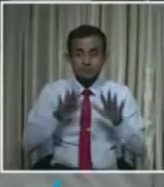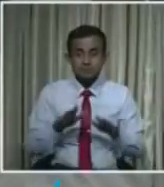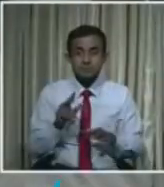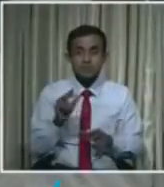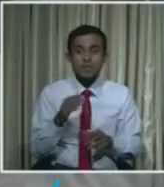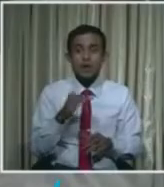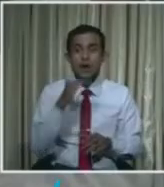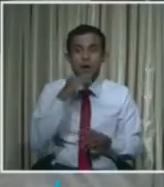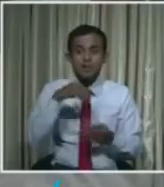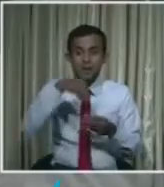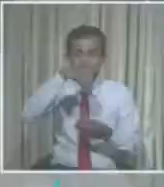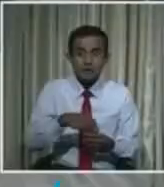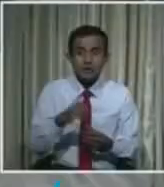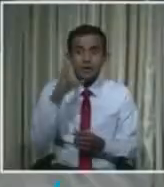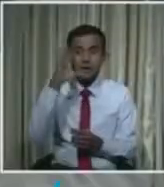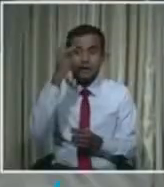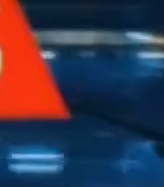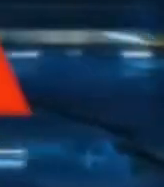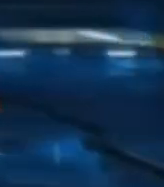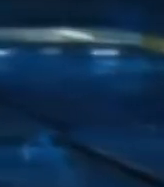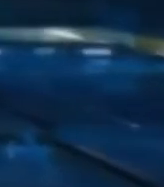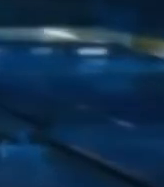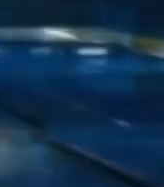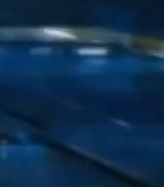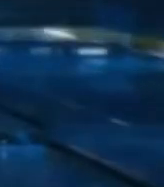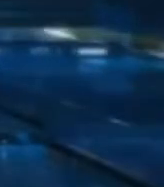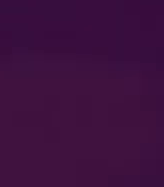අඹඇටේ පළයෙන්නේ අද හිට නෙවෙයි අනාගතයේදී.